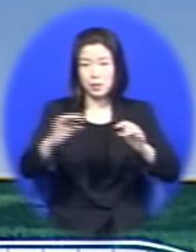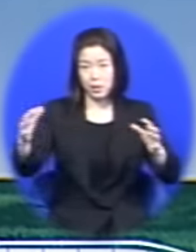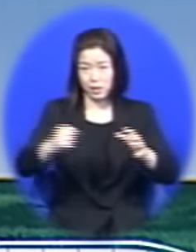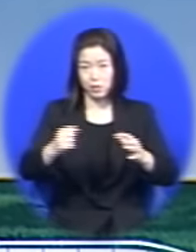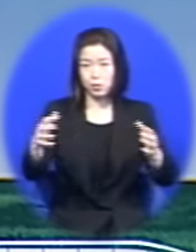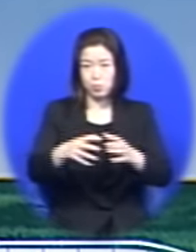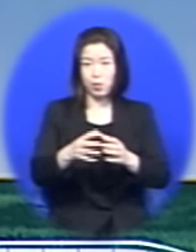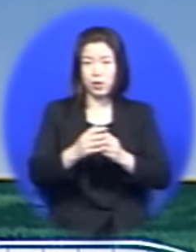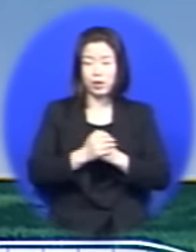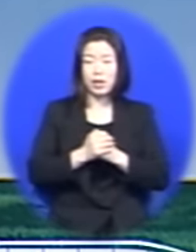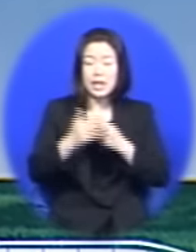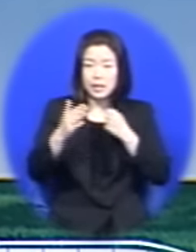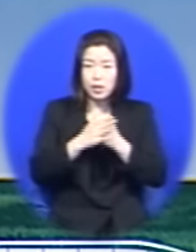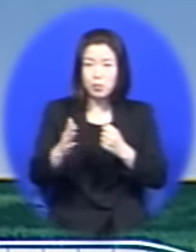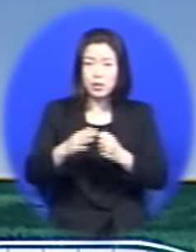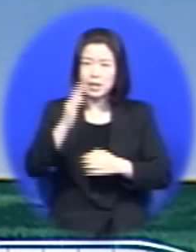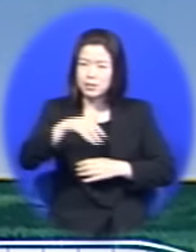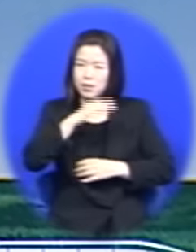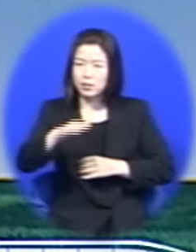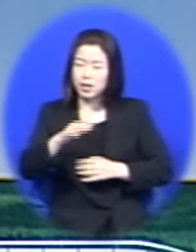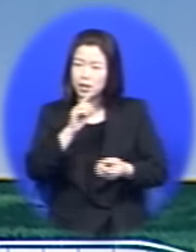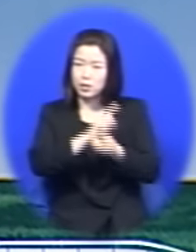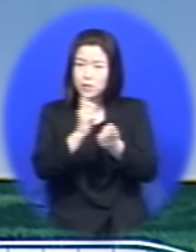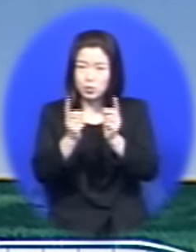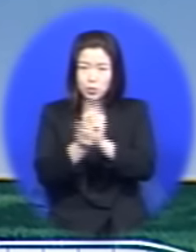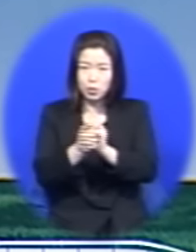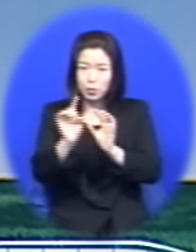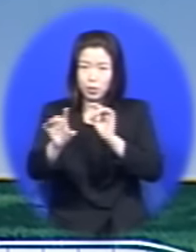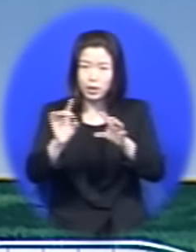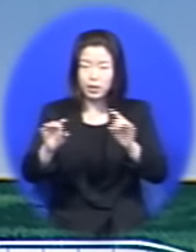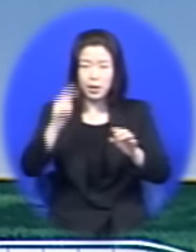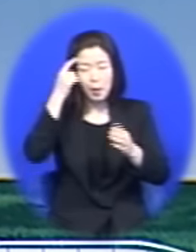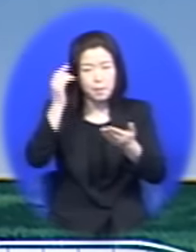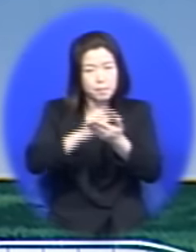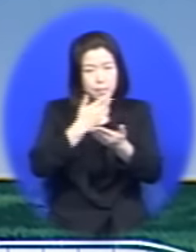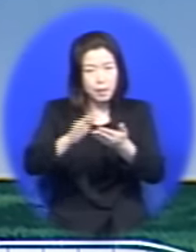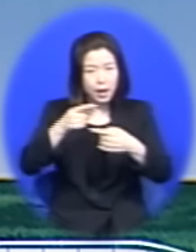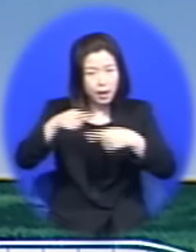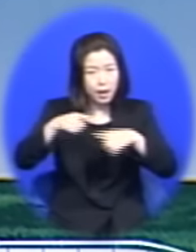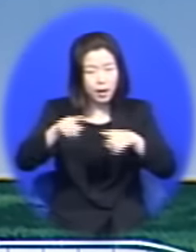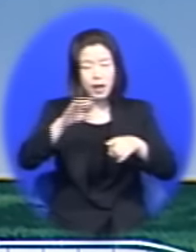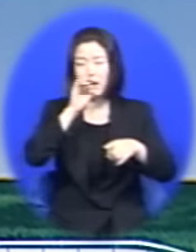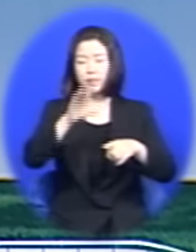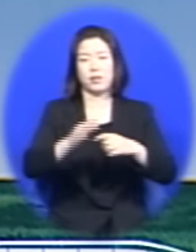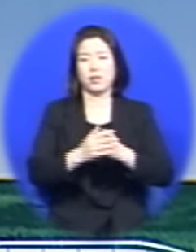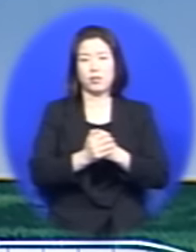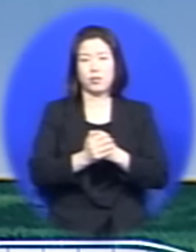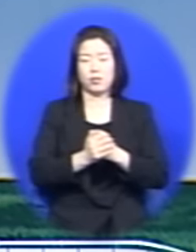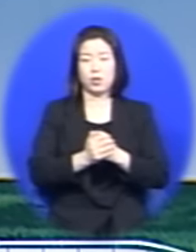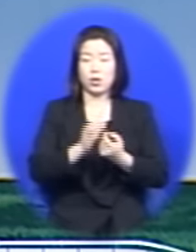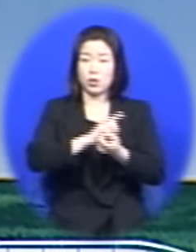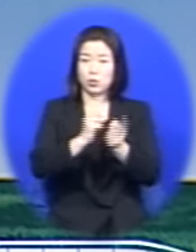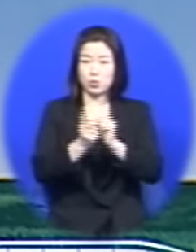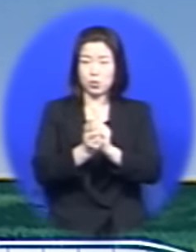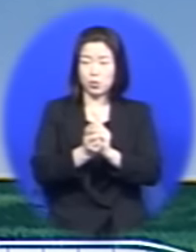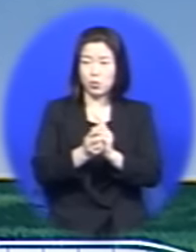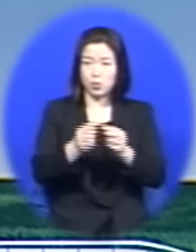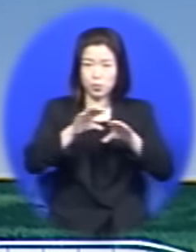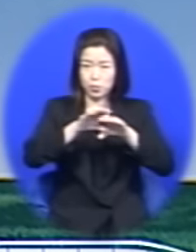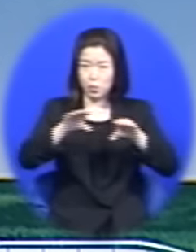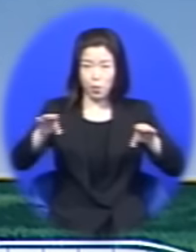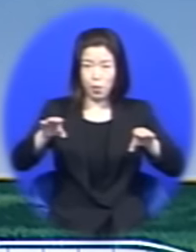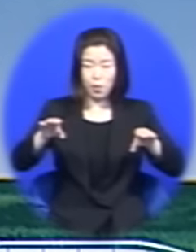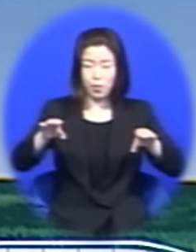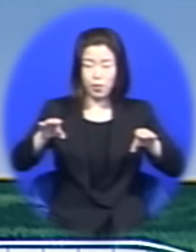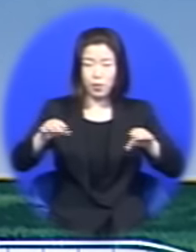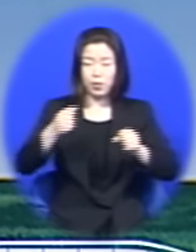그러므로 절대로 서로 서로에게 판단하고 평가하면 안 됩니다. 우리는 서로가 똑같아지라고 요구해서도